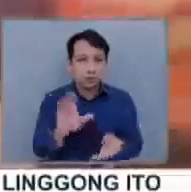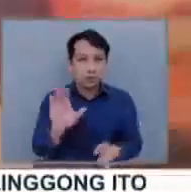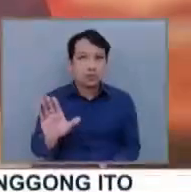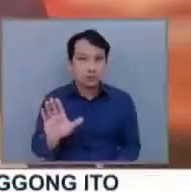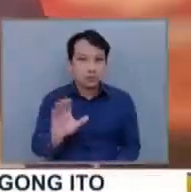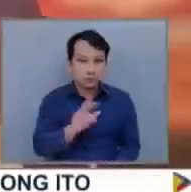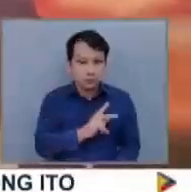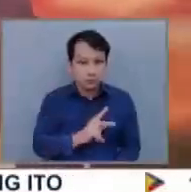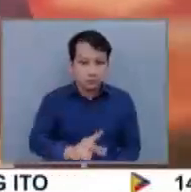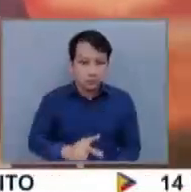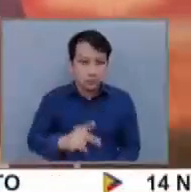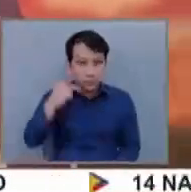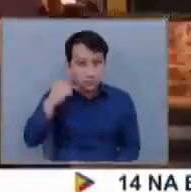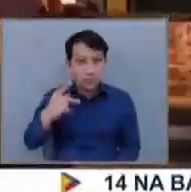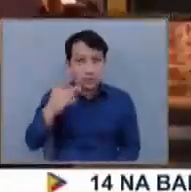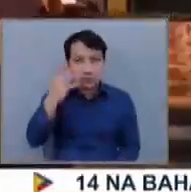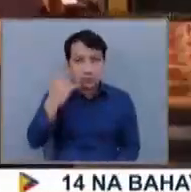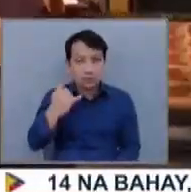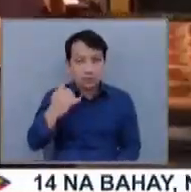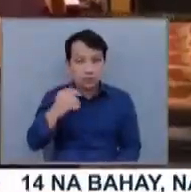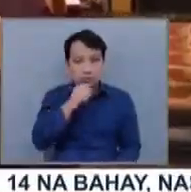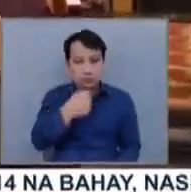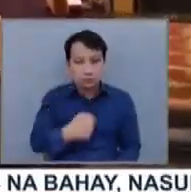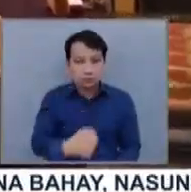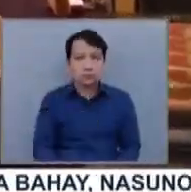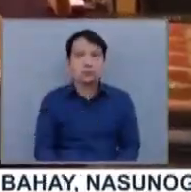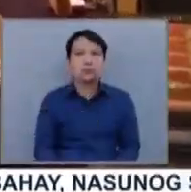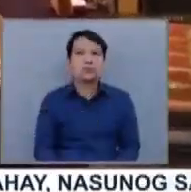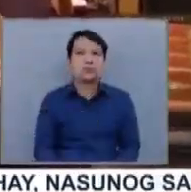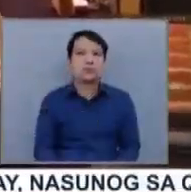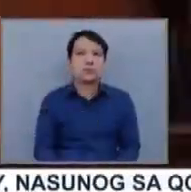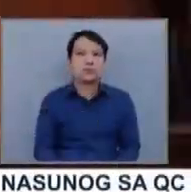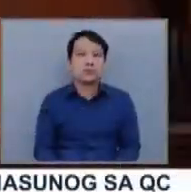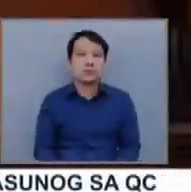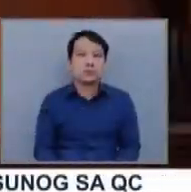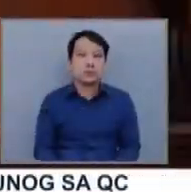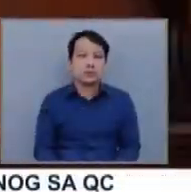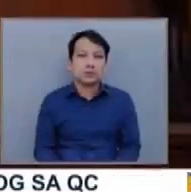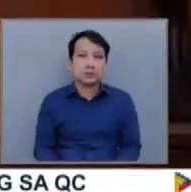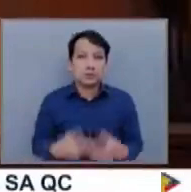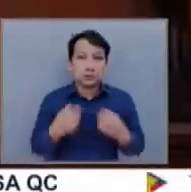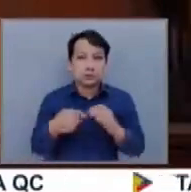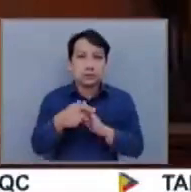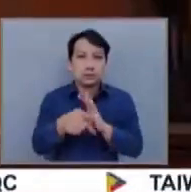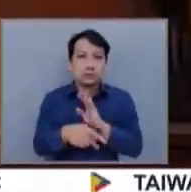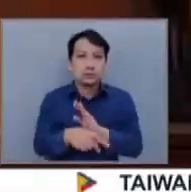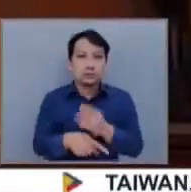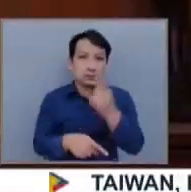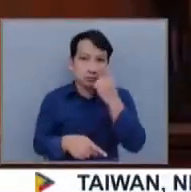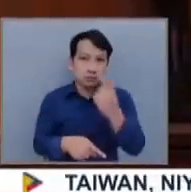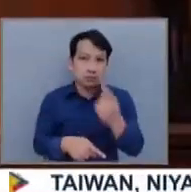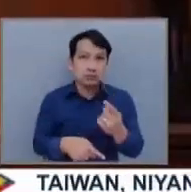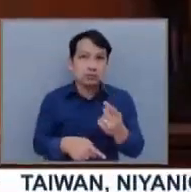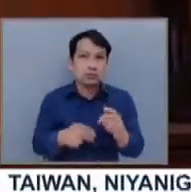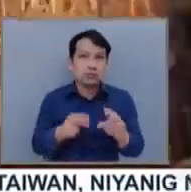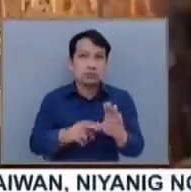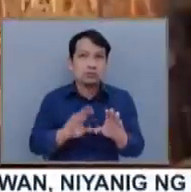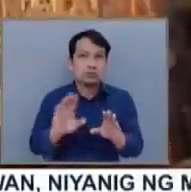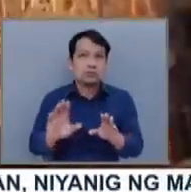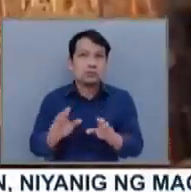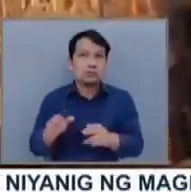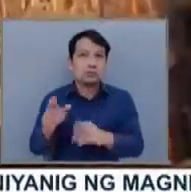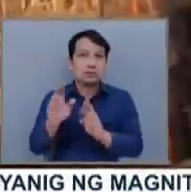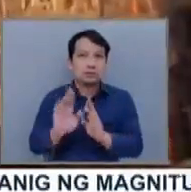Philip dahil sa katandaan. Dahil sa mahigpit na health protocol, mag-isang nakaupo si Her Majesty sa